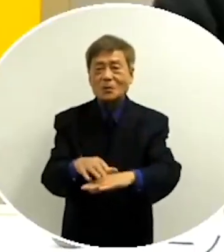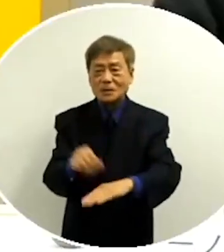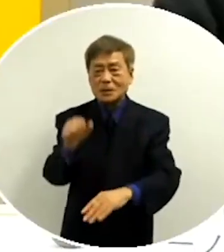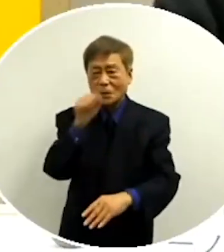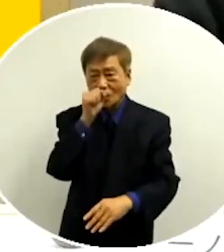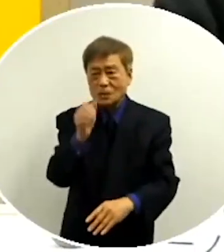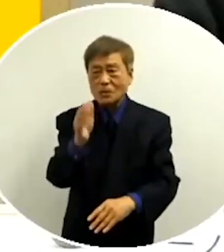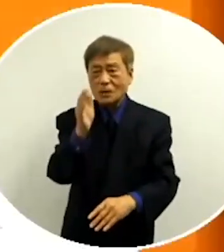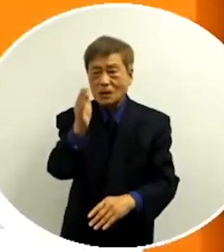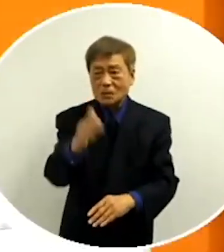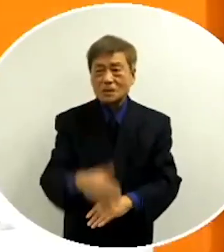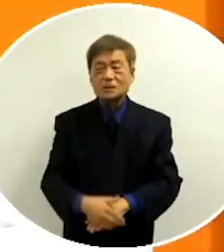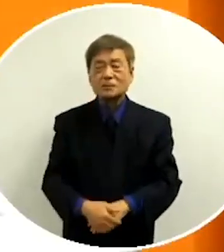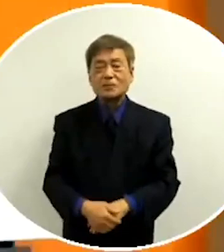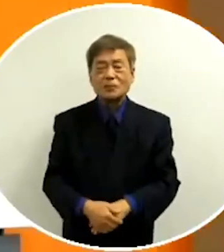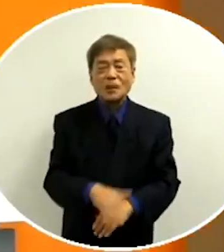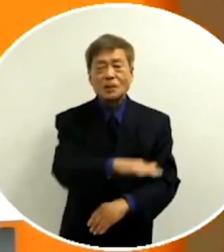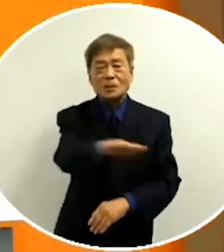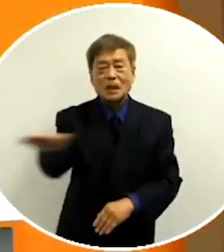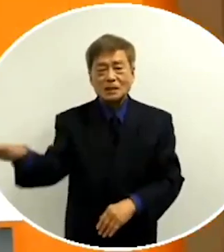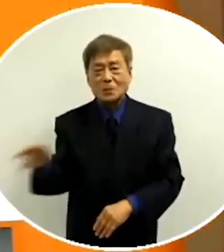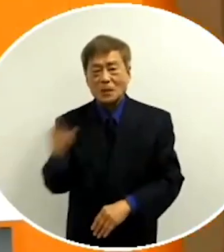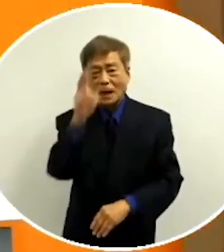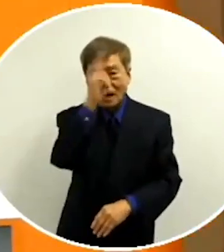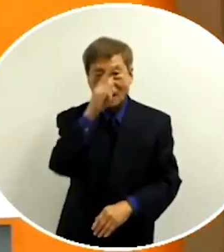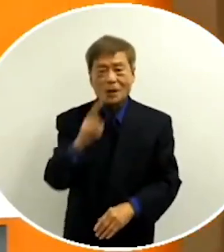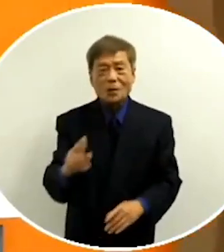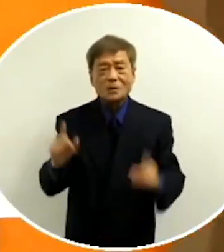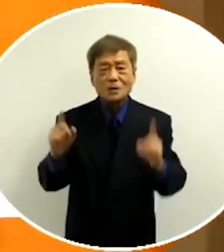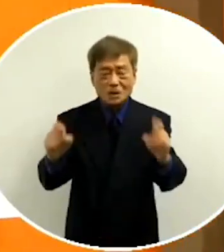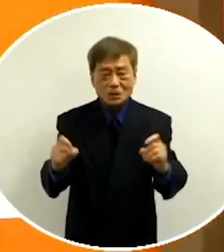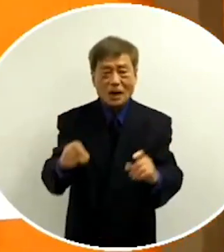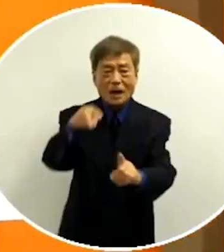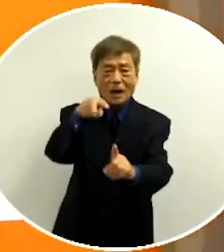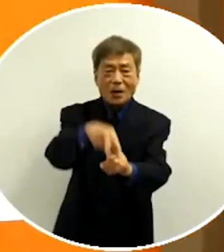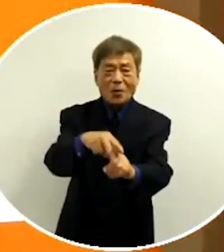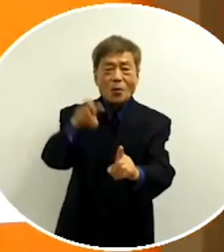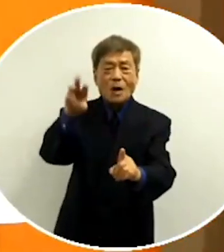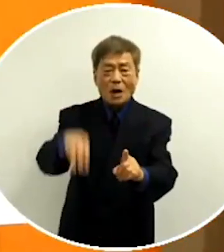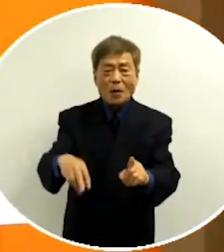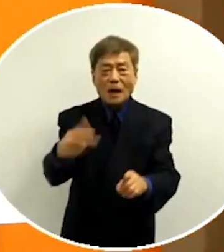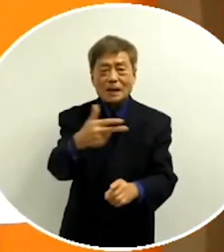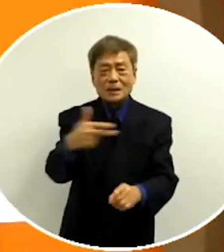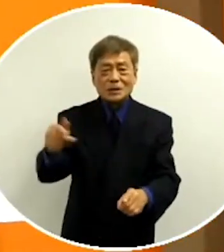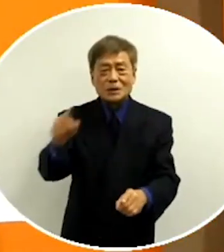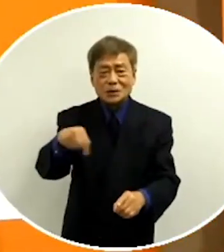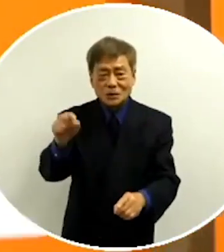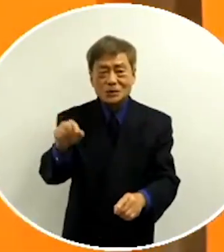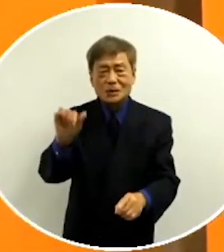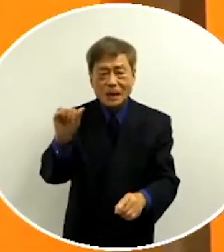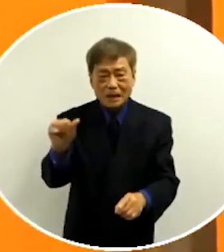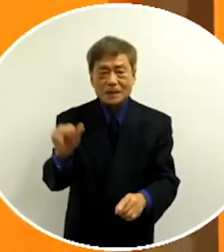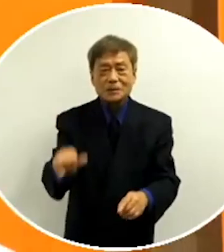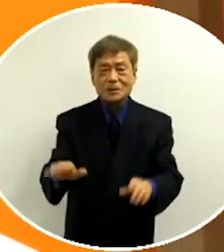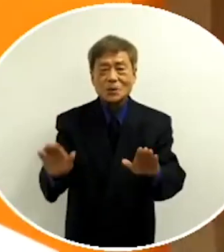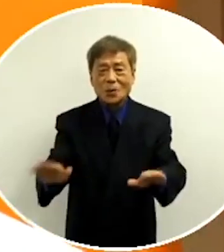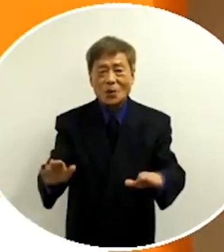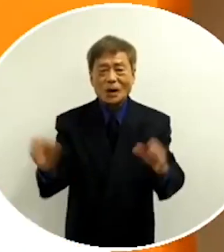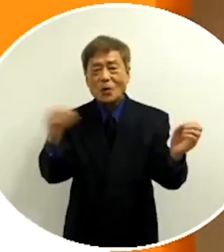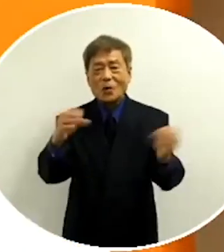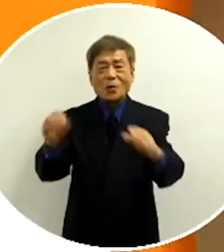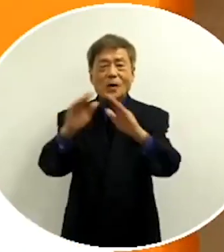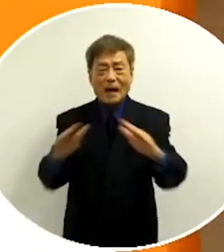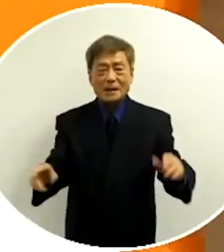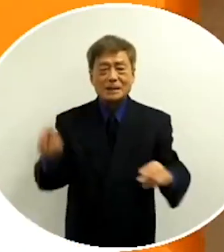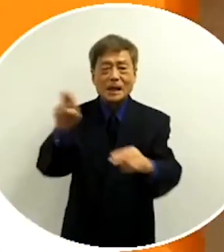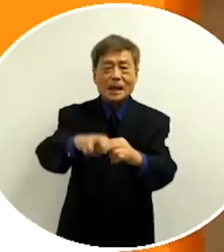ますはい皆様こんにちは小川純やと申します今日はこういう機会をいただいてありがとうございます